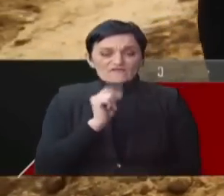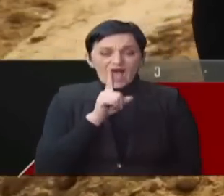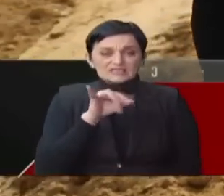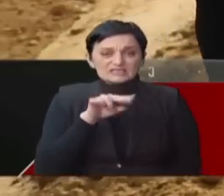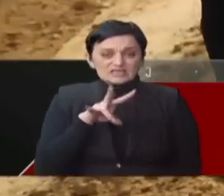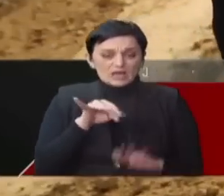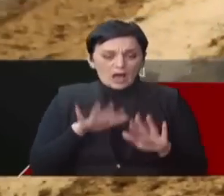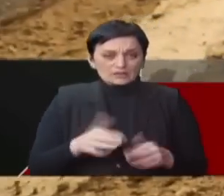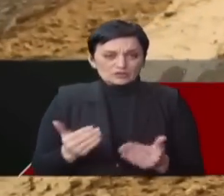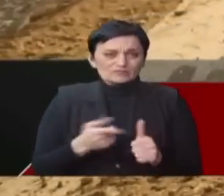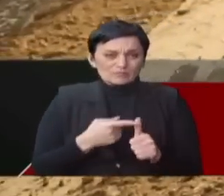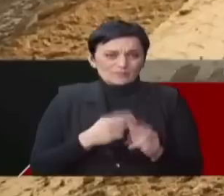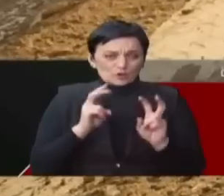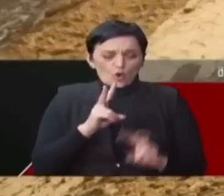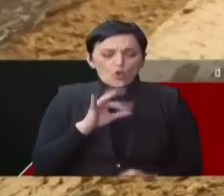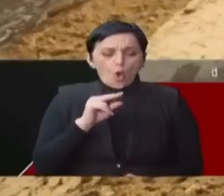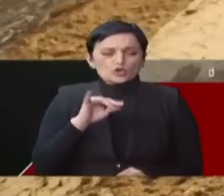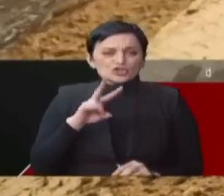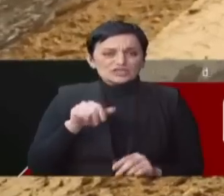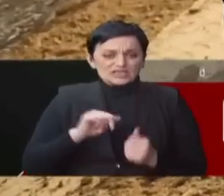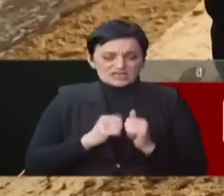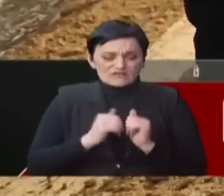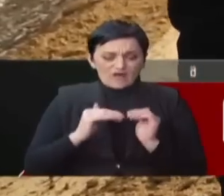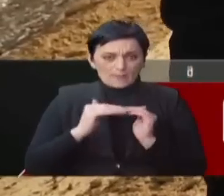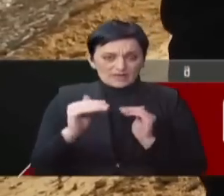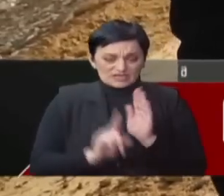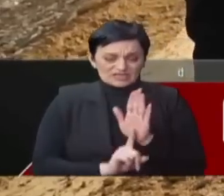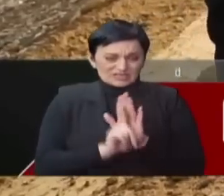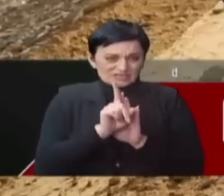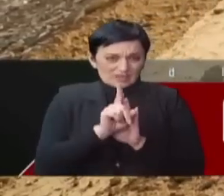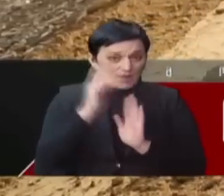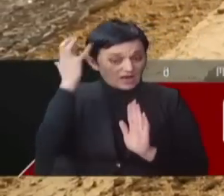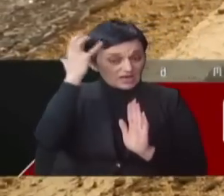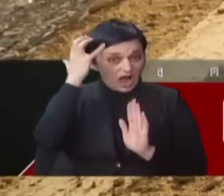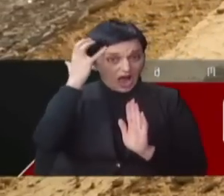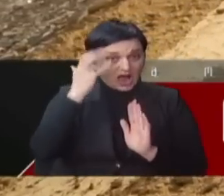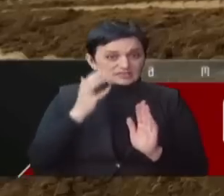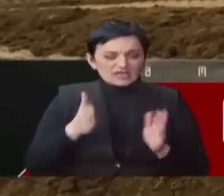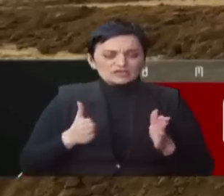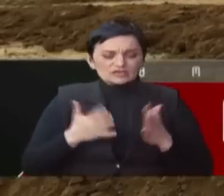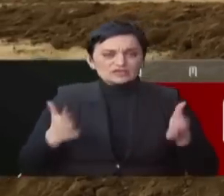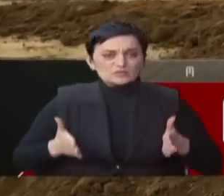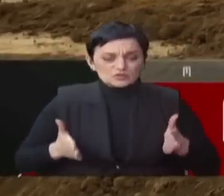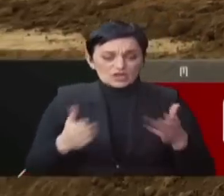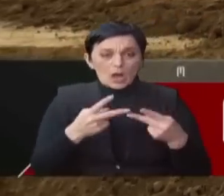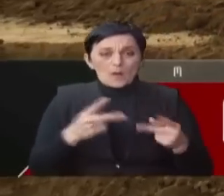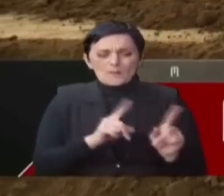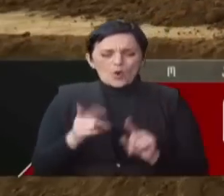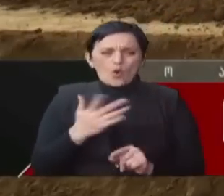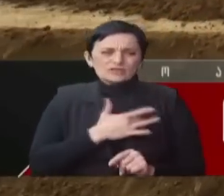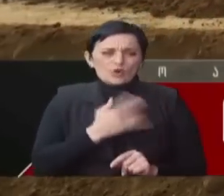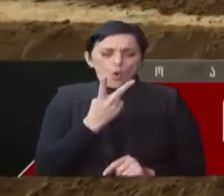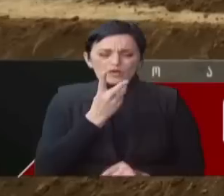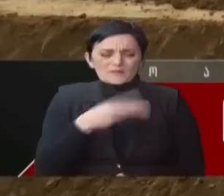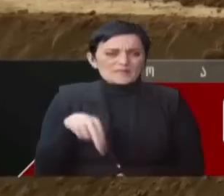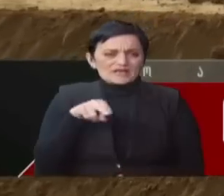ვაზიანში, ეგრეთ წოდებულ ლოჩინის ქვანს, საიდანაც იწყება კახეთის მაგისტრალური გზის მშენებლობა. Ვარაუდობთ, რომ დაახლოებით 2